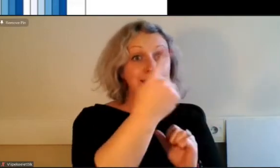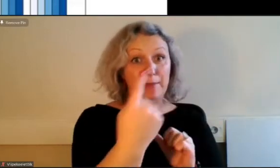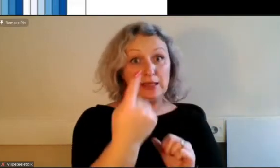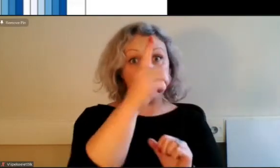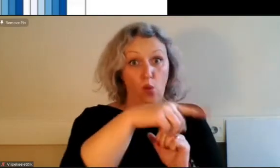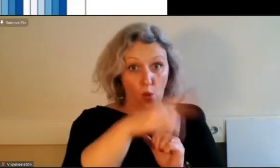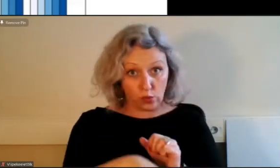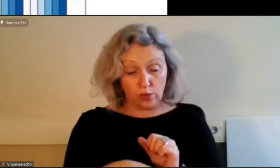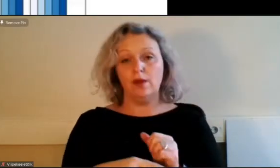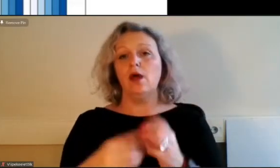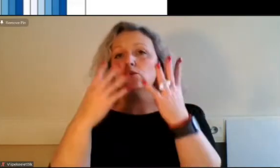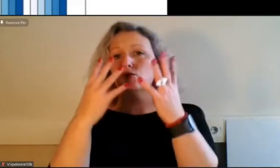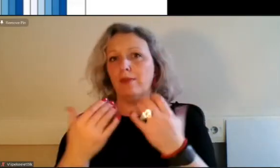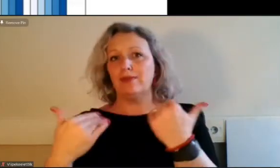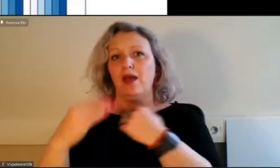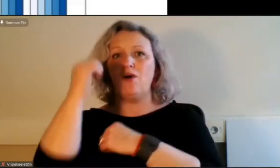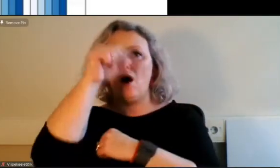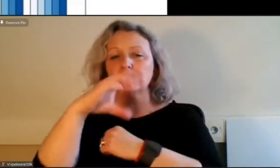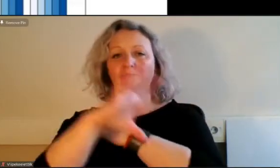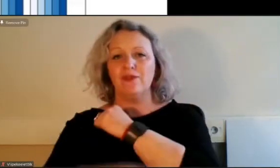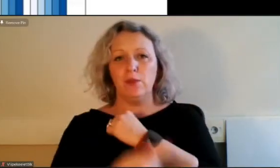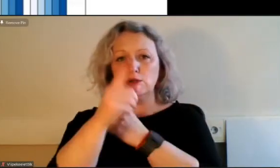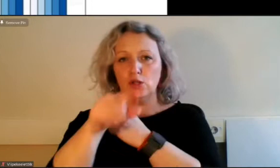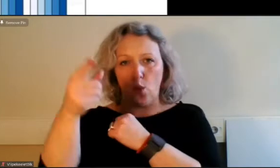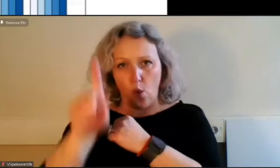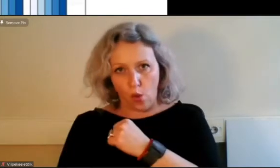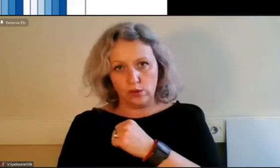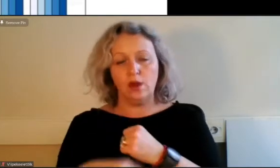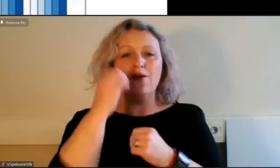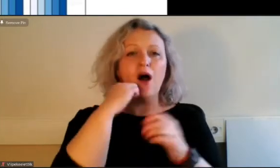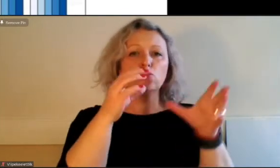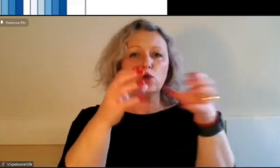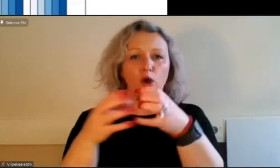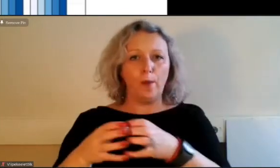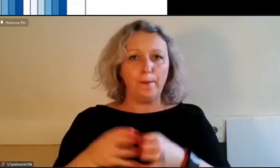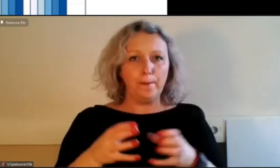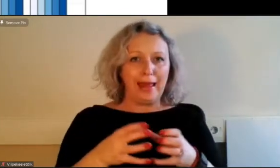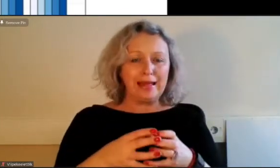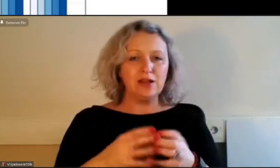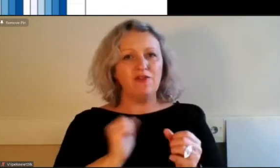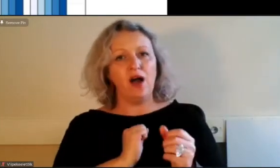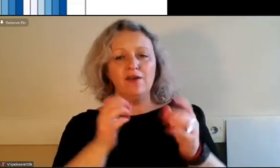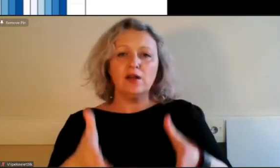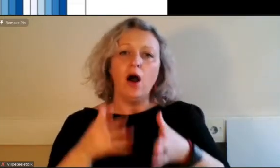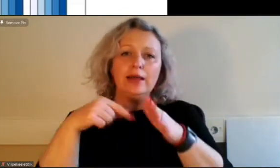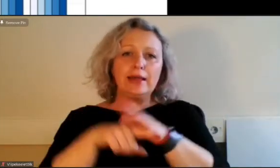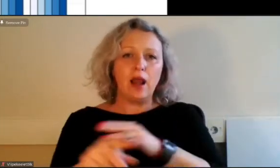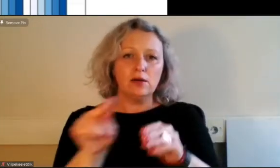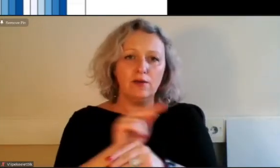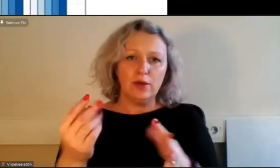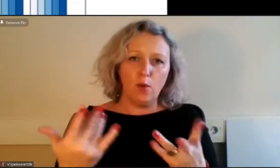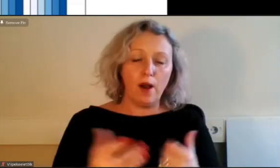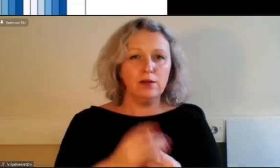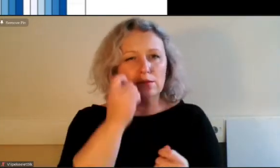Ja mida me tegelikult ka näeme oma igapäevatöös, nii perearstid kui ka haiglaarstid, on see, et COVIDi haigus